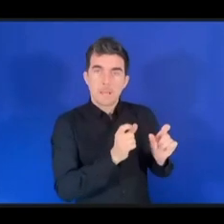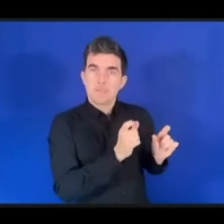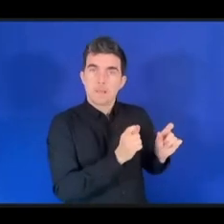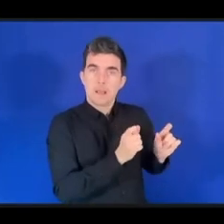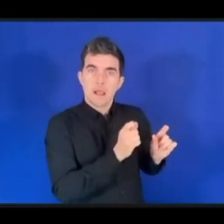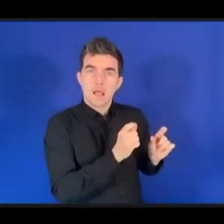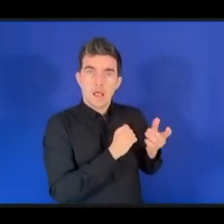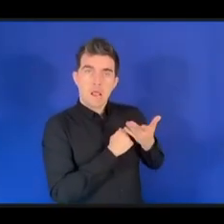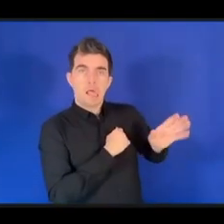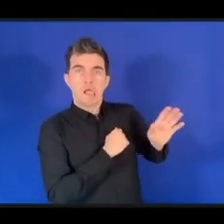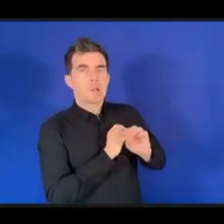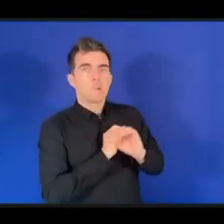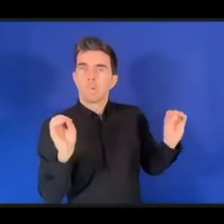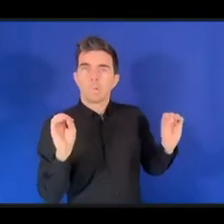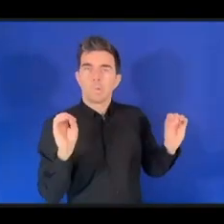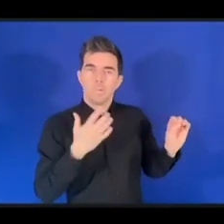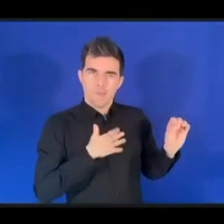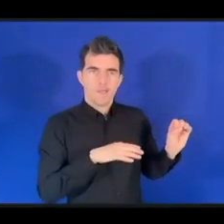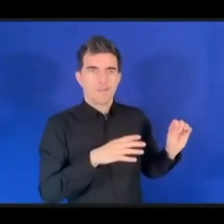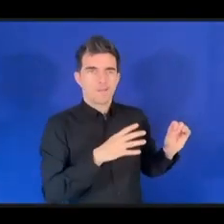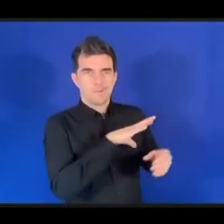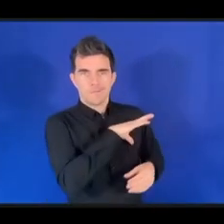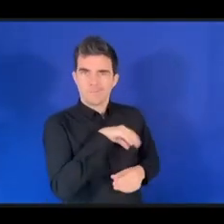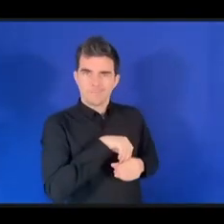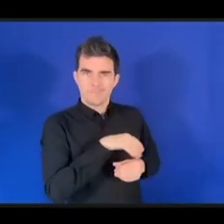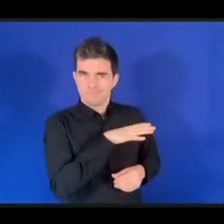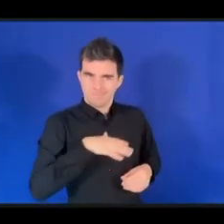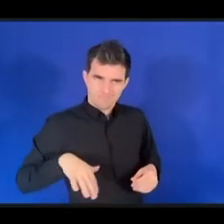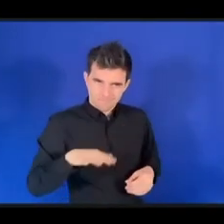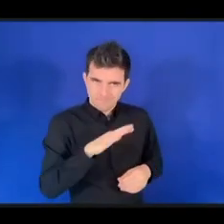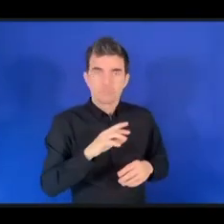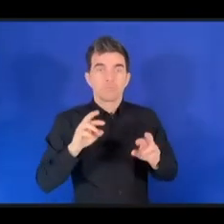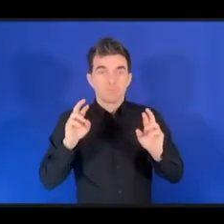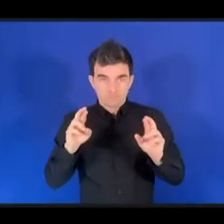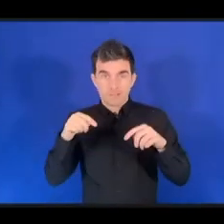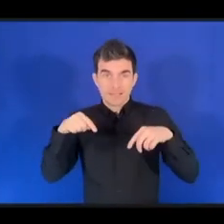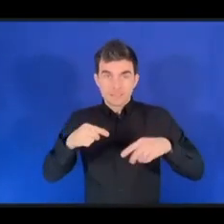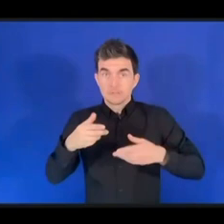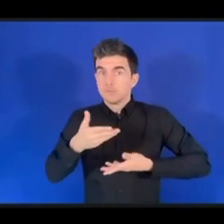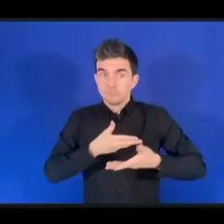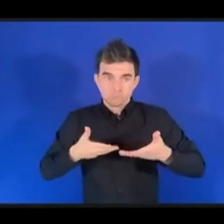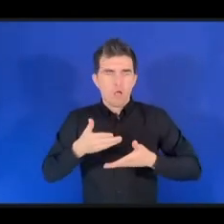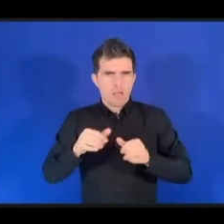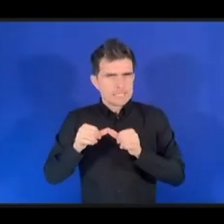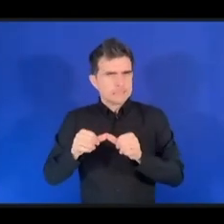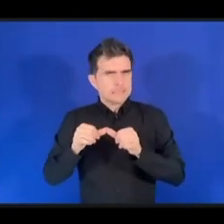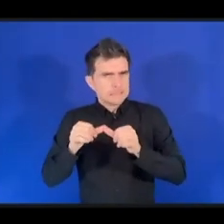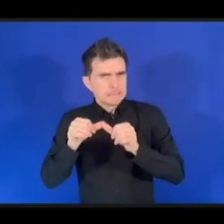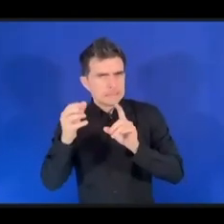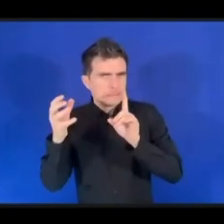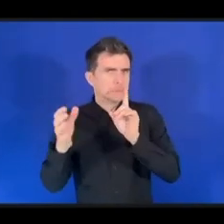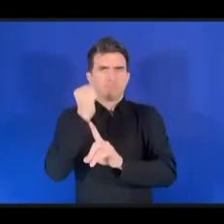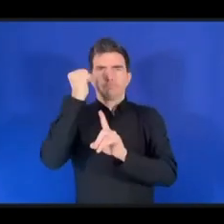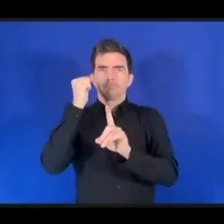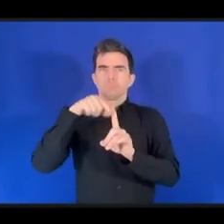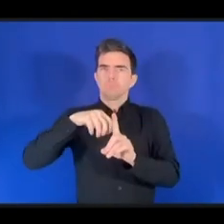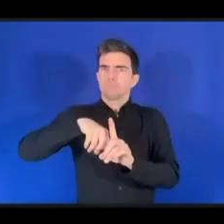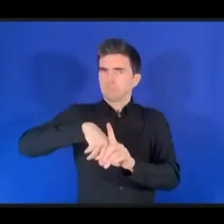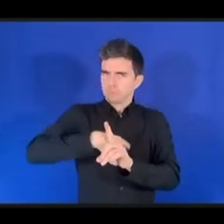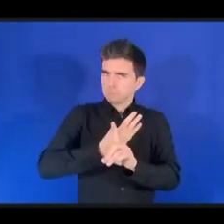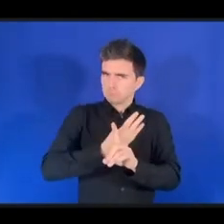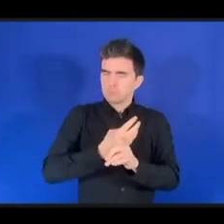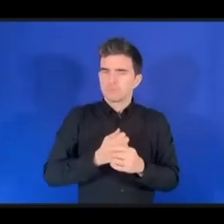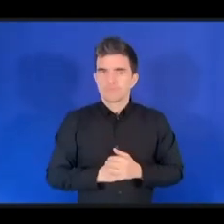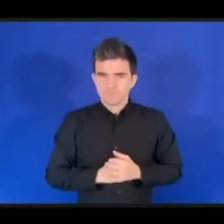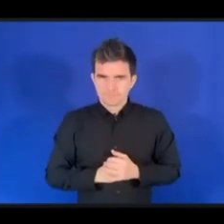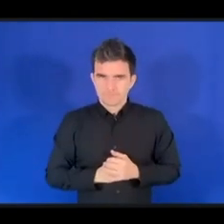بانكم انتم من خلال عملكم ستسهم في تحقيق هذه الاهداف كيوتو كانت مدينه